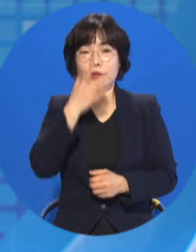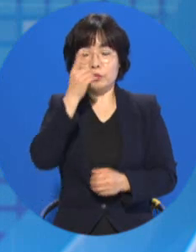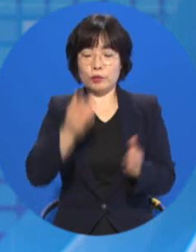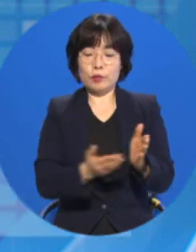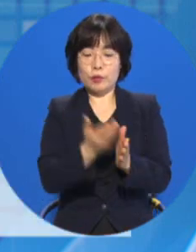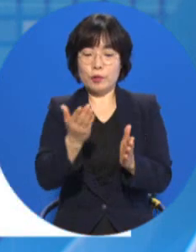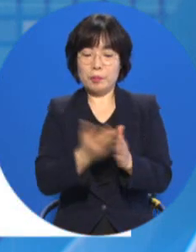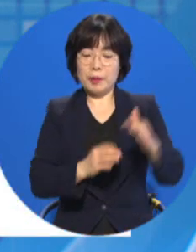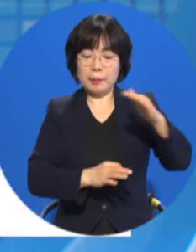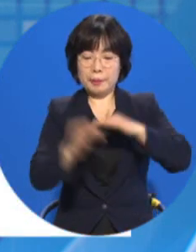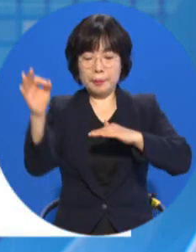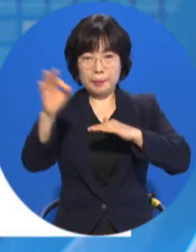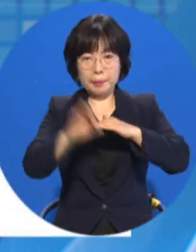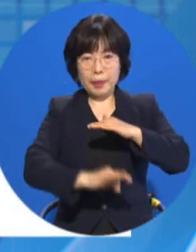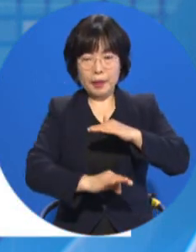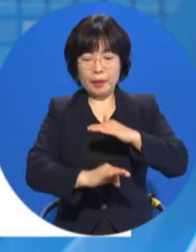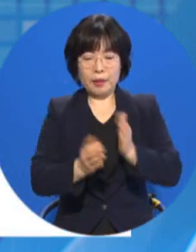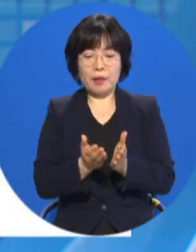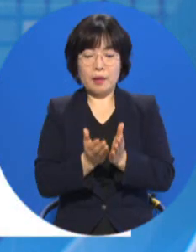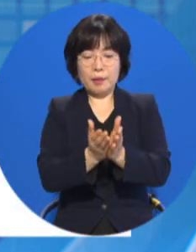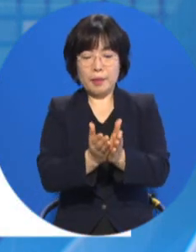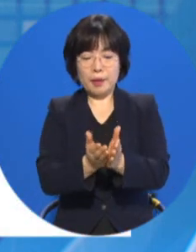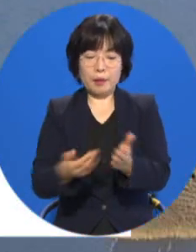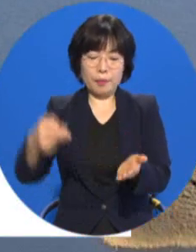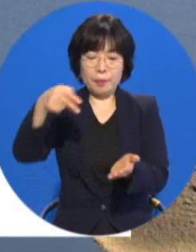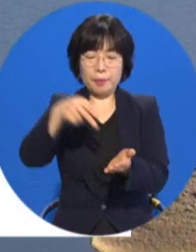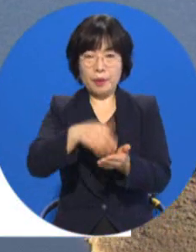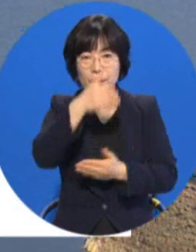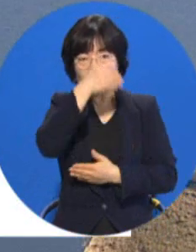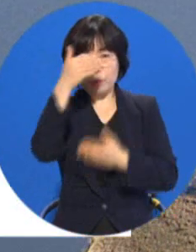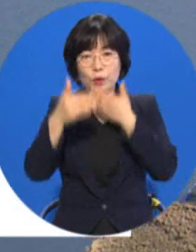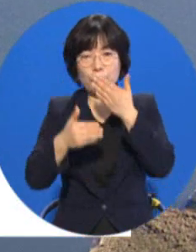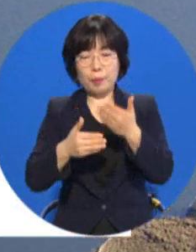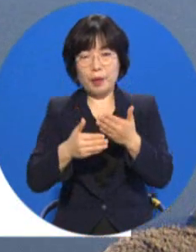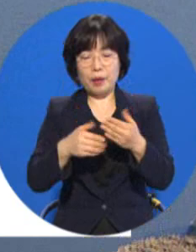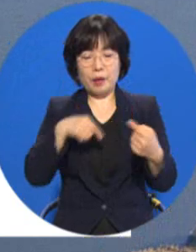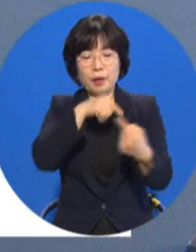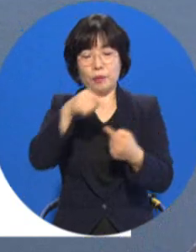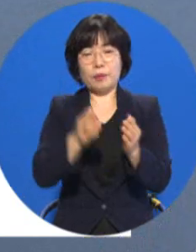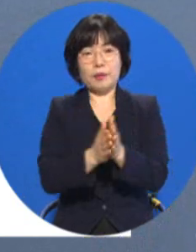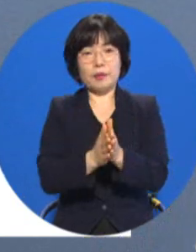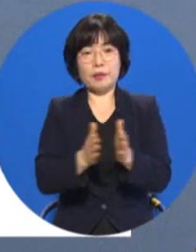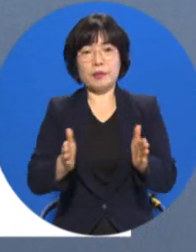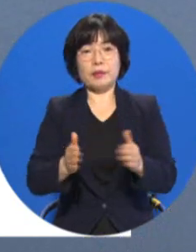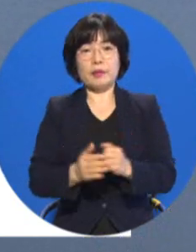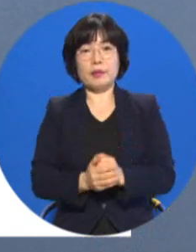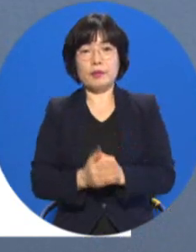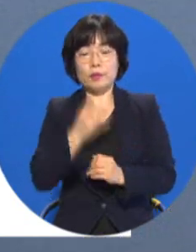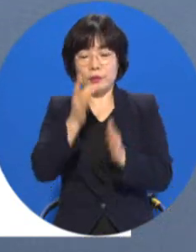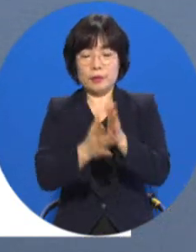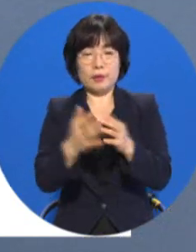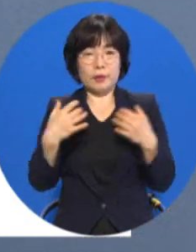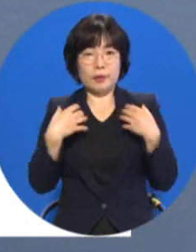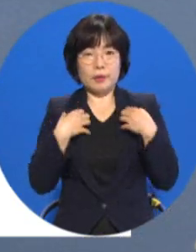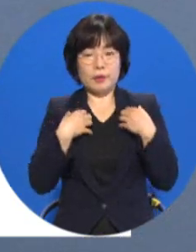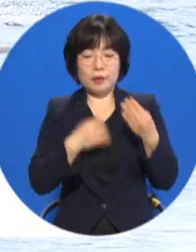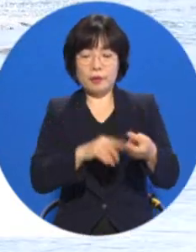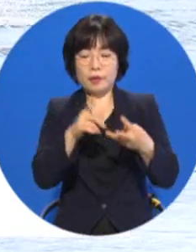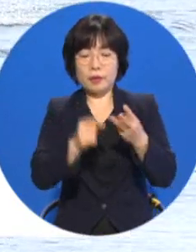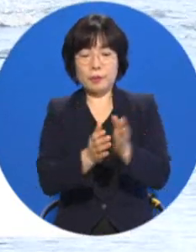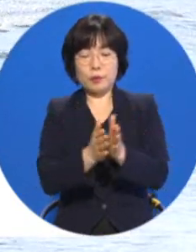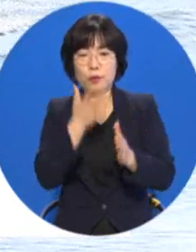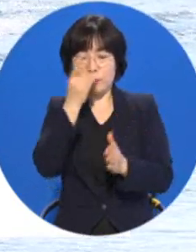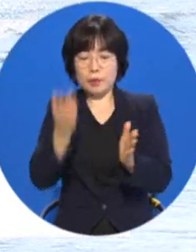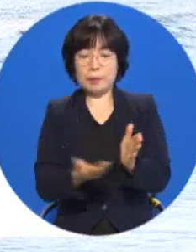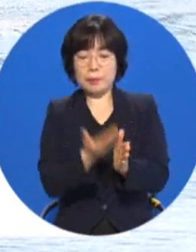순천만의 일출과 일몰을 생태체험선을 타고 볼 수 있는 선상투어가 운영됩니다. 순천시는 다음 달부터